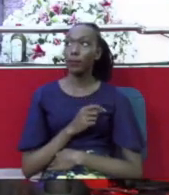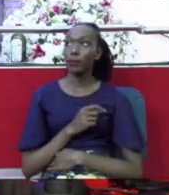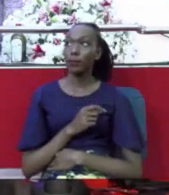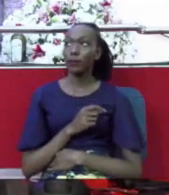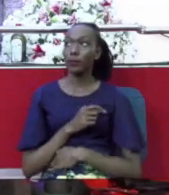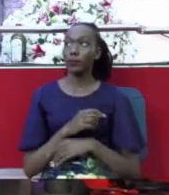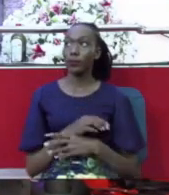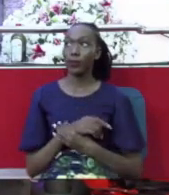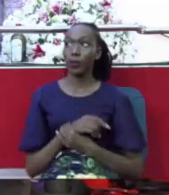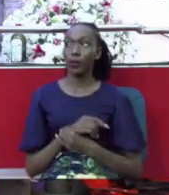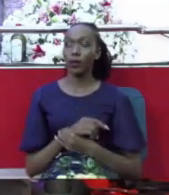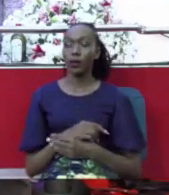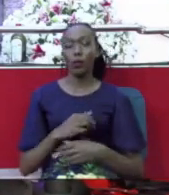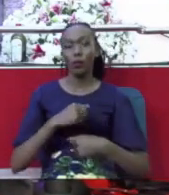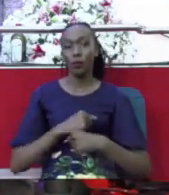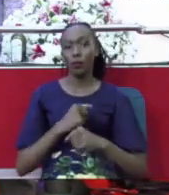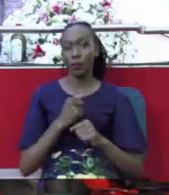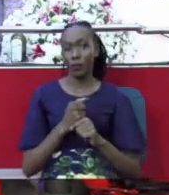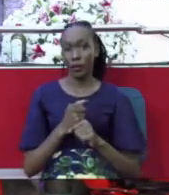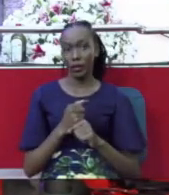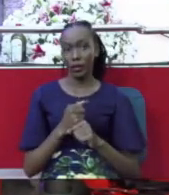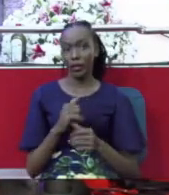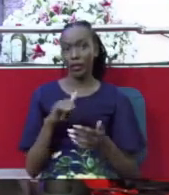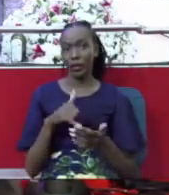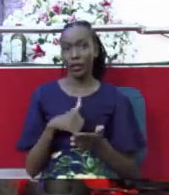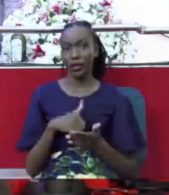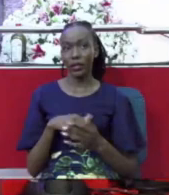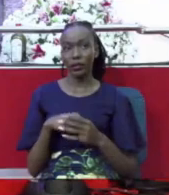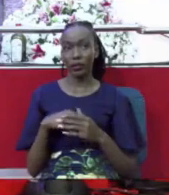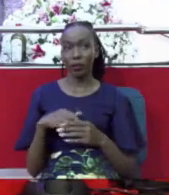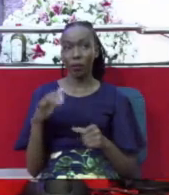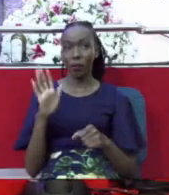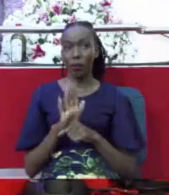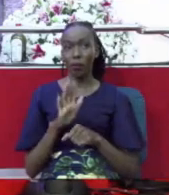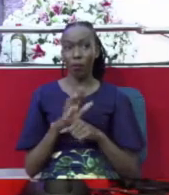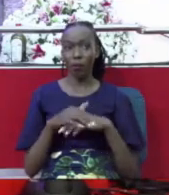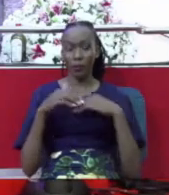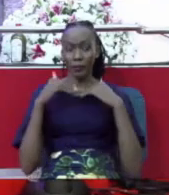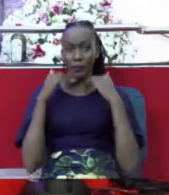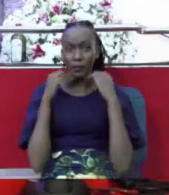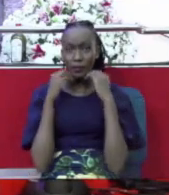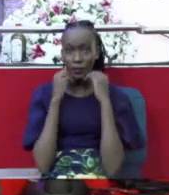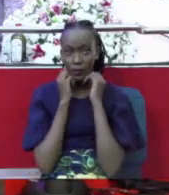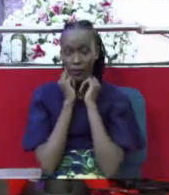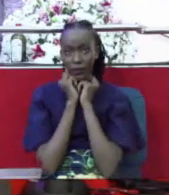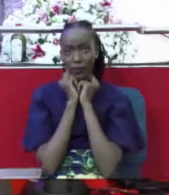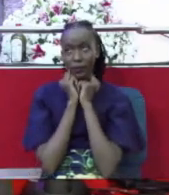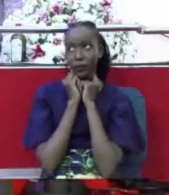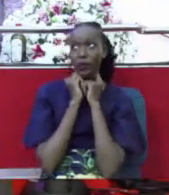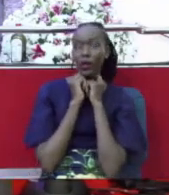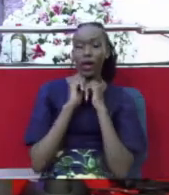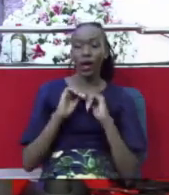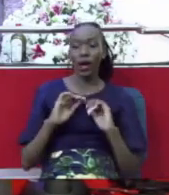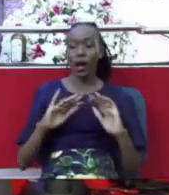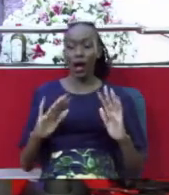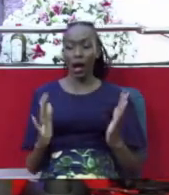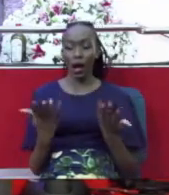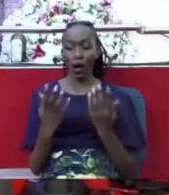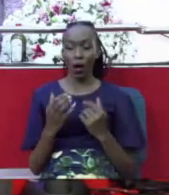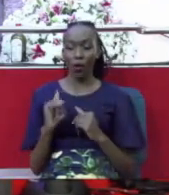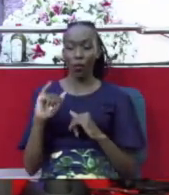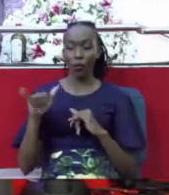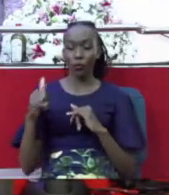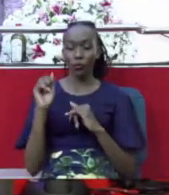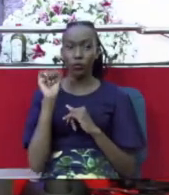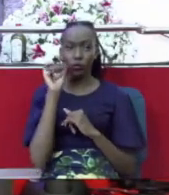my dilemma. Kuifanya ikuwe ni kitu ya makusudi sana, unielewe. How are kina Joshua and Caleb supposed to behave? Joshua na Caleb walikuwa